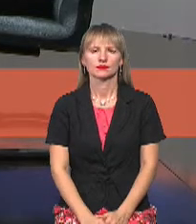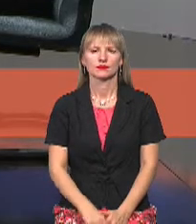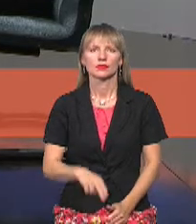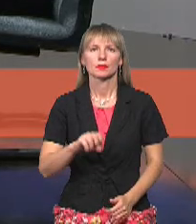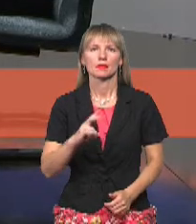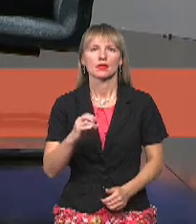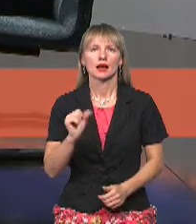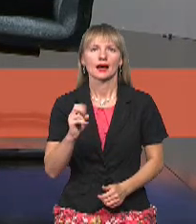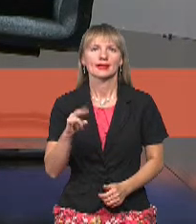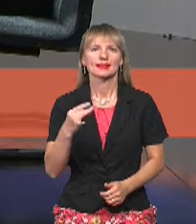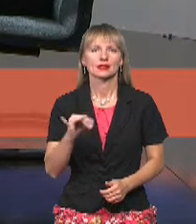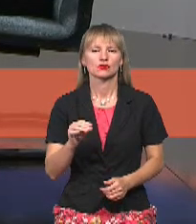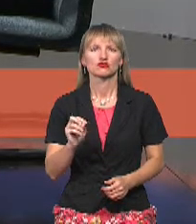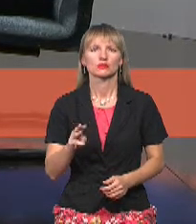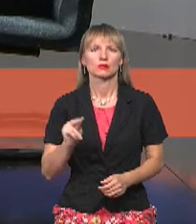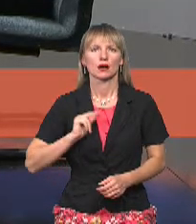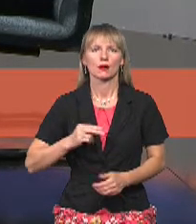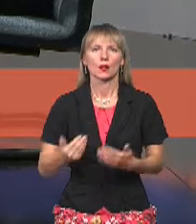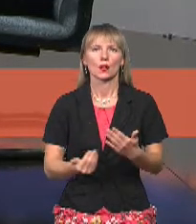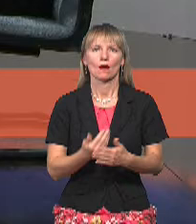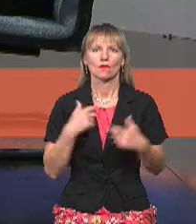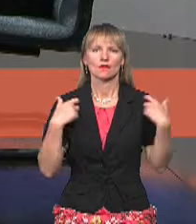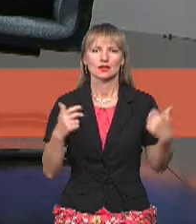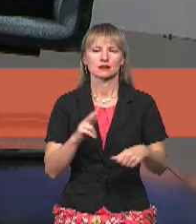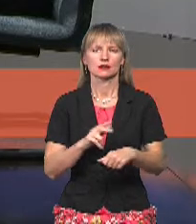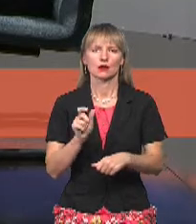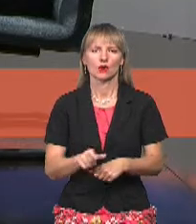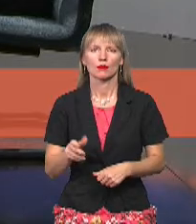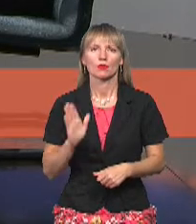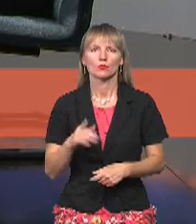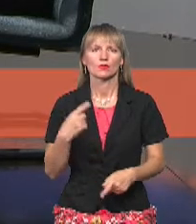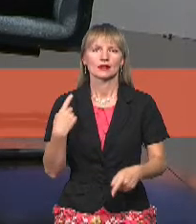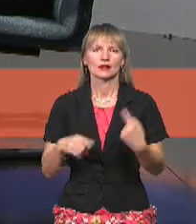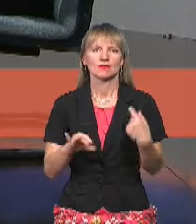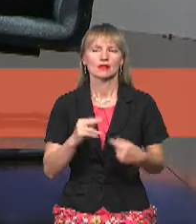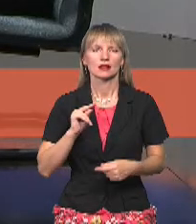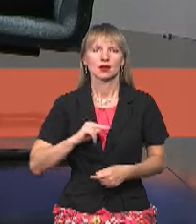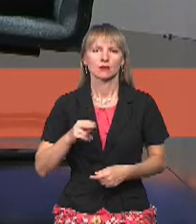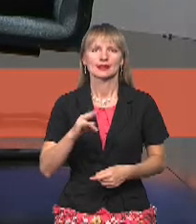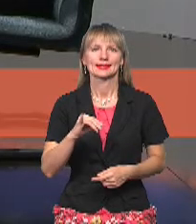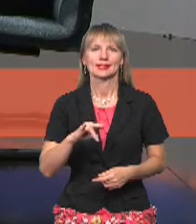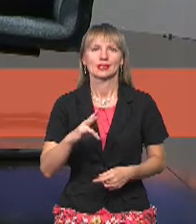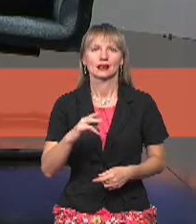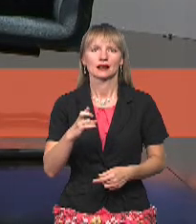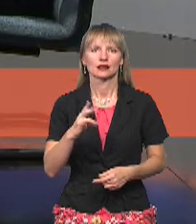Пане Андрію, чим функції нового поліцейського офіцера громади відрізнятимуться від функції дільничного?